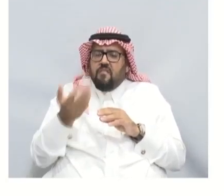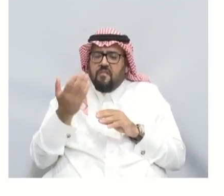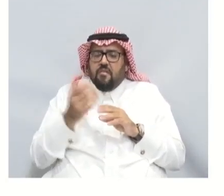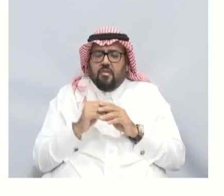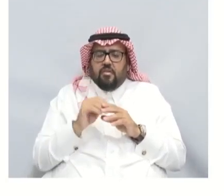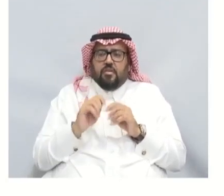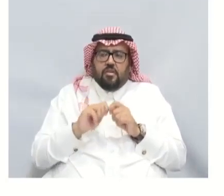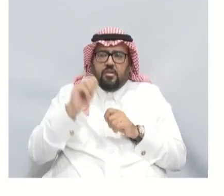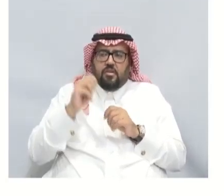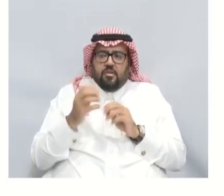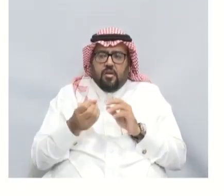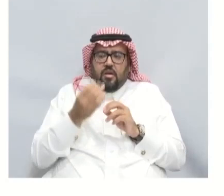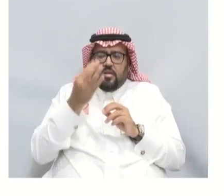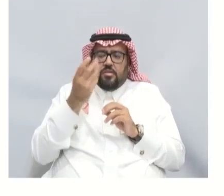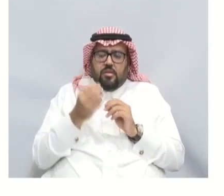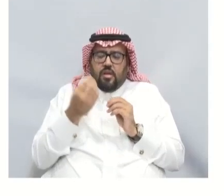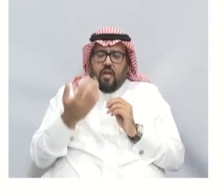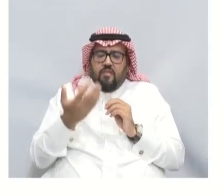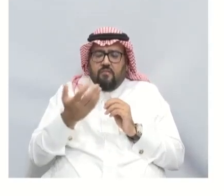جميع البراكين لابد من خروج ماذا؟